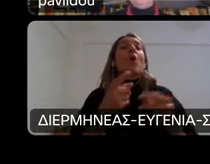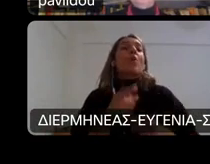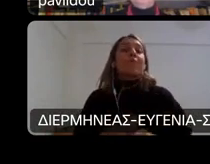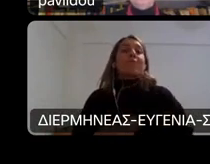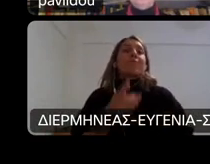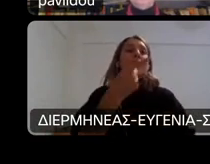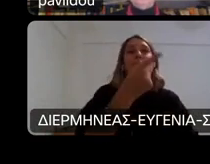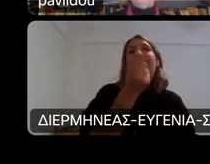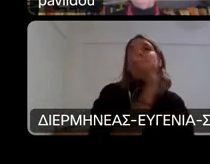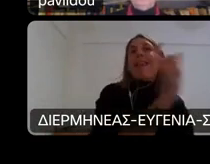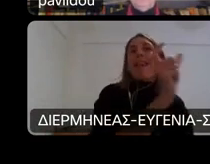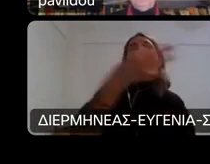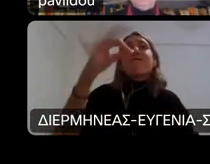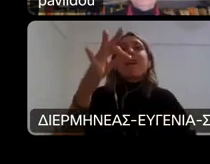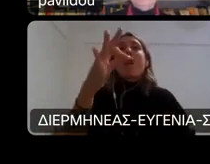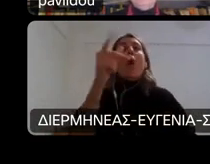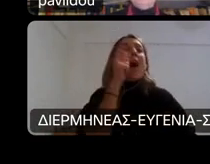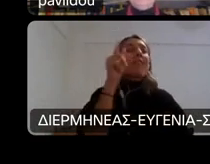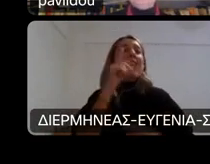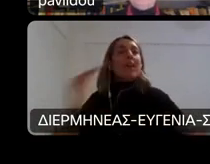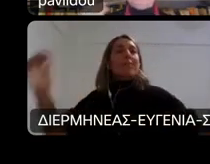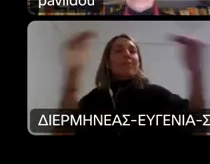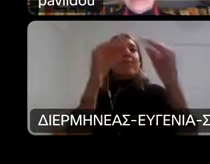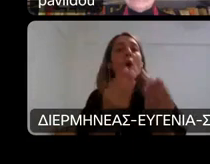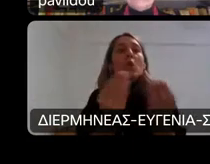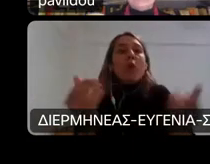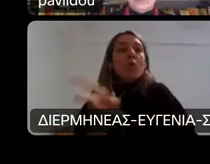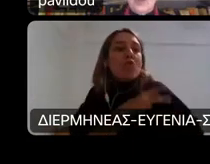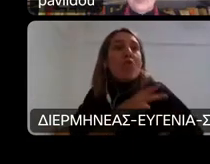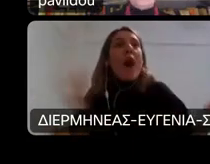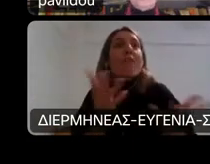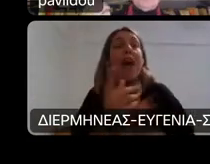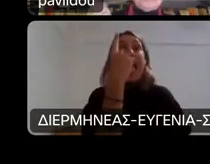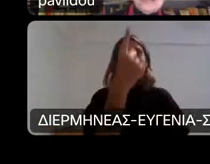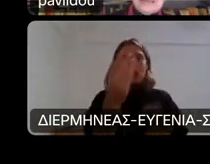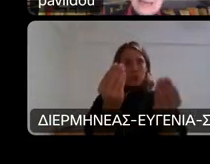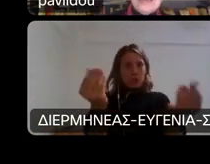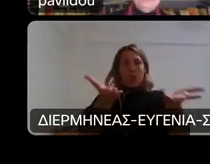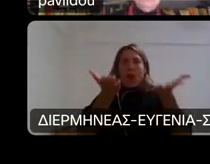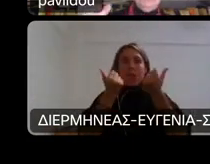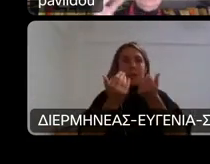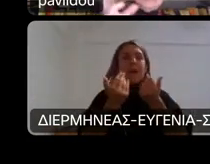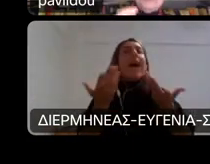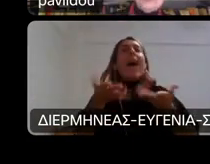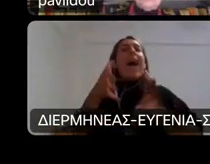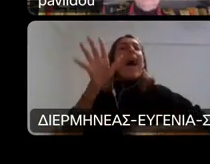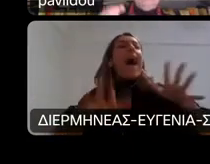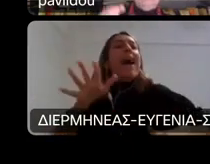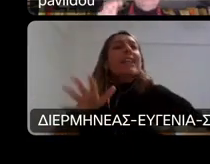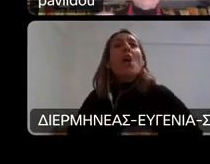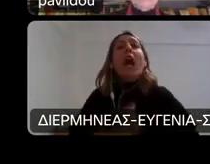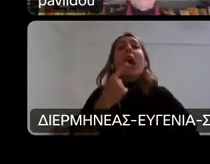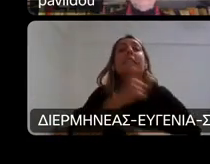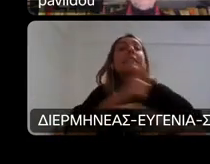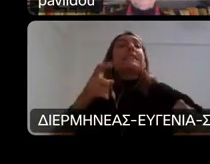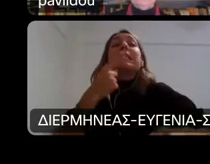ισότιμη μεταχείριση των φύλων. Δηλαδή, δεν υπάρχει ένας τρόπος, αλλά εξαρτάται από τα συμφραζόμενα, εξαρτάται